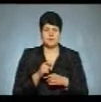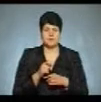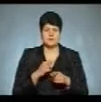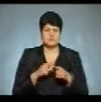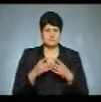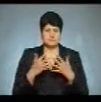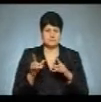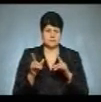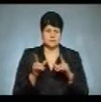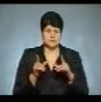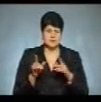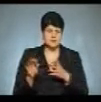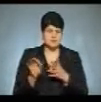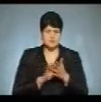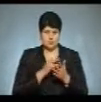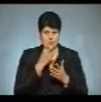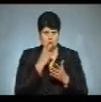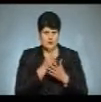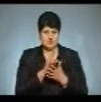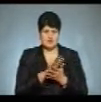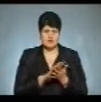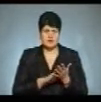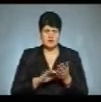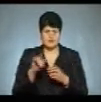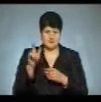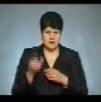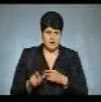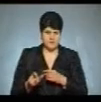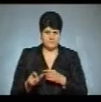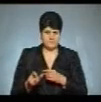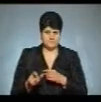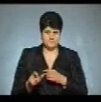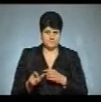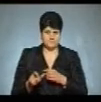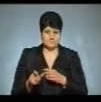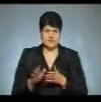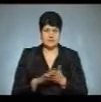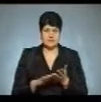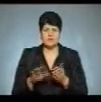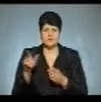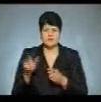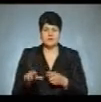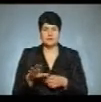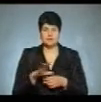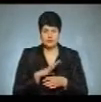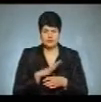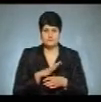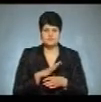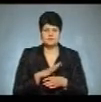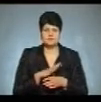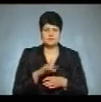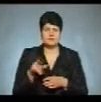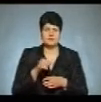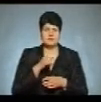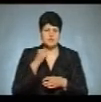також зразу побачили заявника. Заявник був, я думаю, що заявник був, бо він зразу був на місці, це був старший